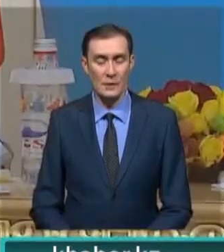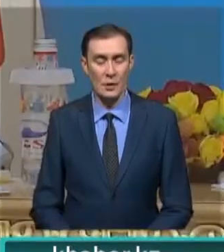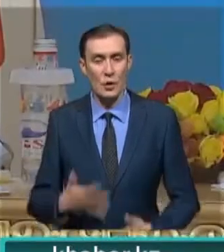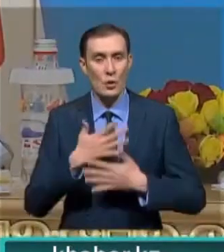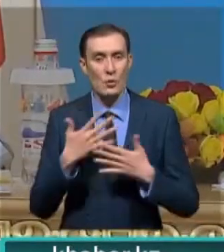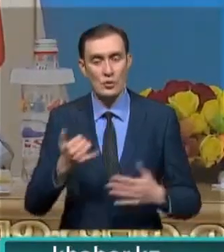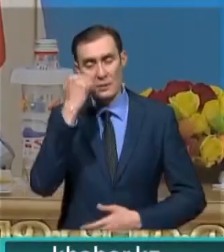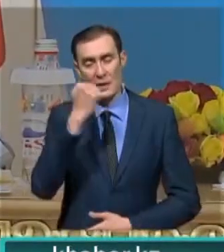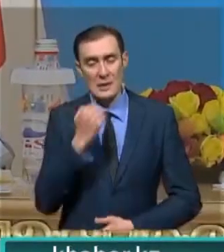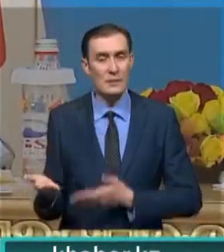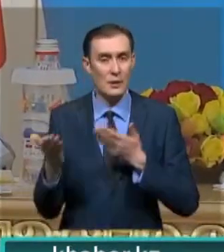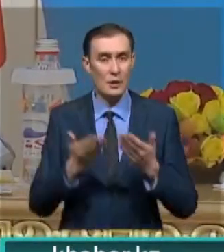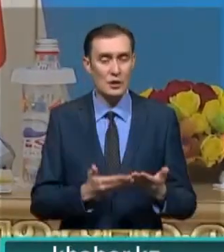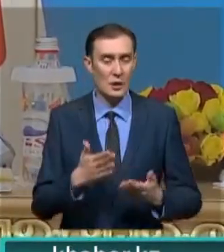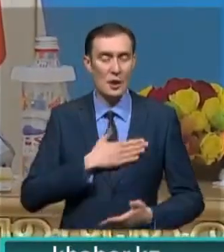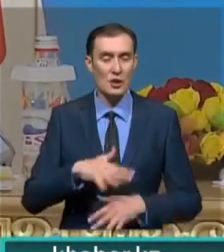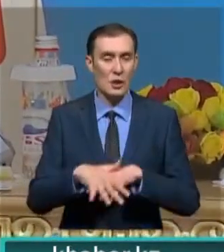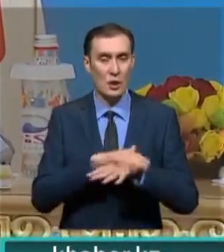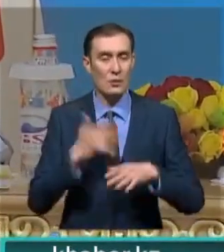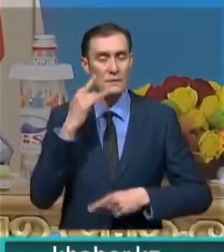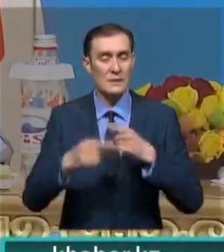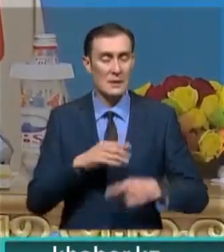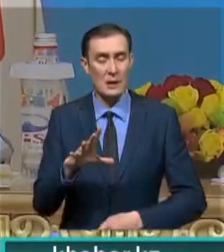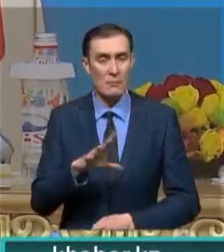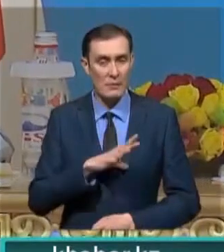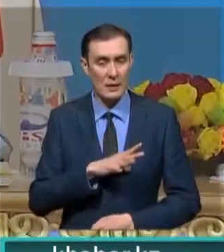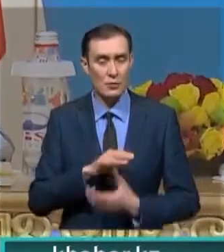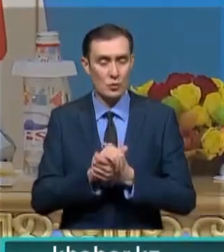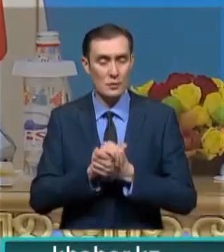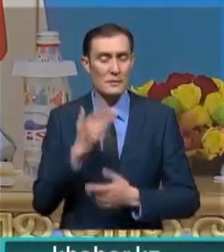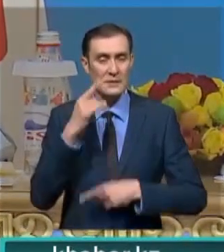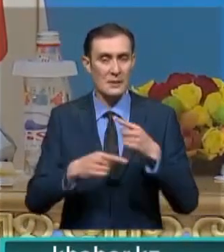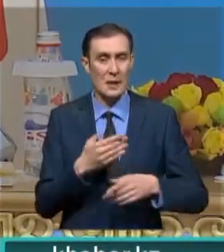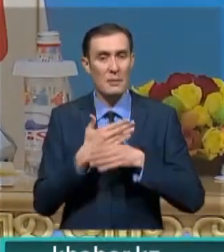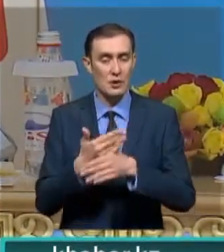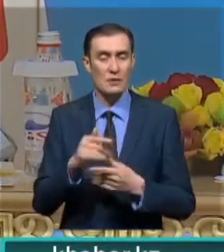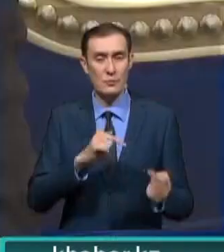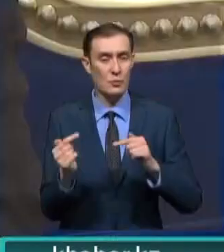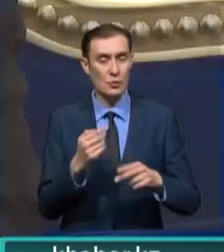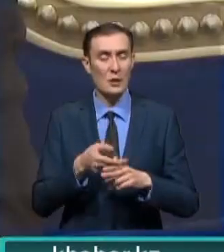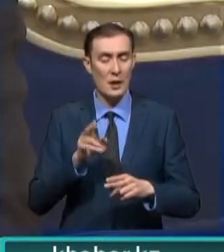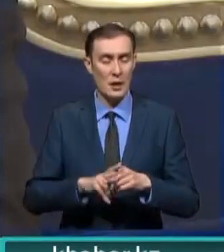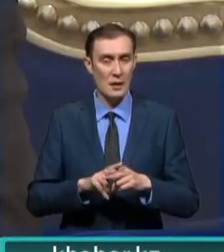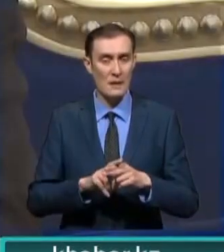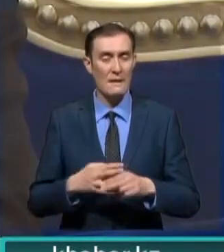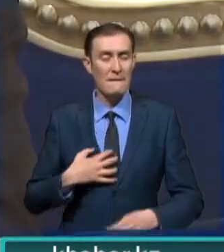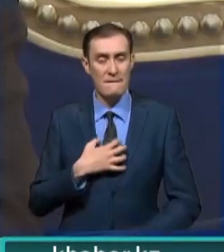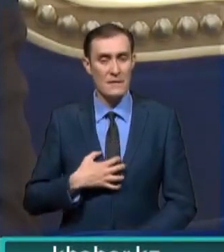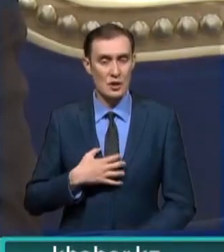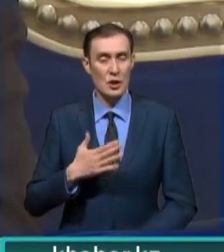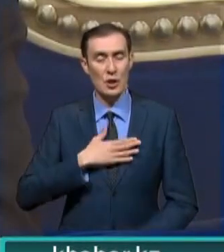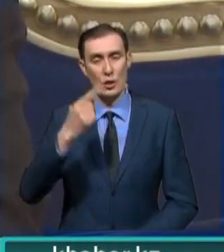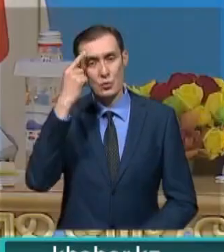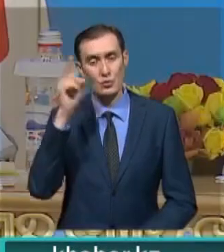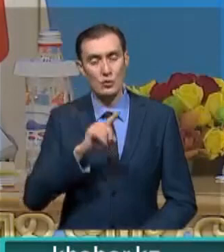Очень благодарен за приглашение. Наши народы всегда были близкими. Мы всегда поддерживаем друг друга, и это очень важно. Я